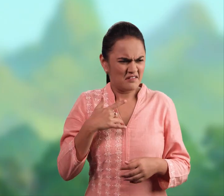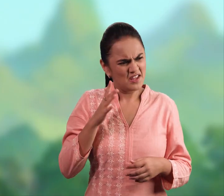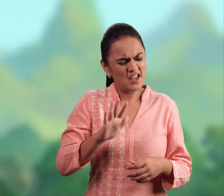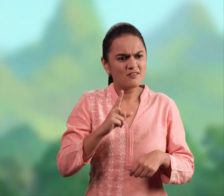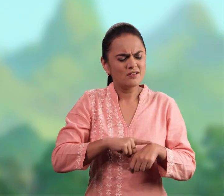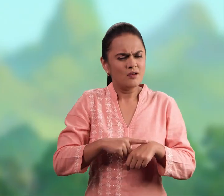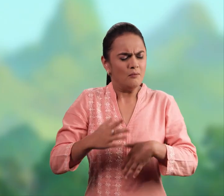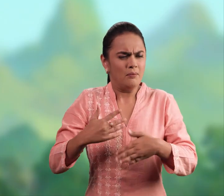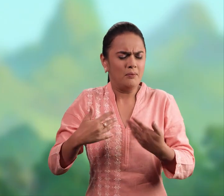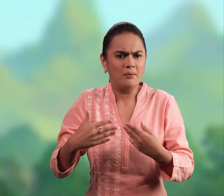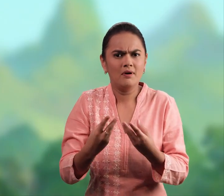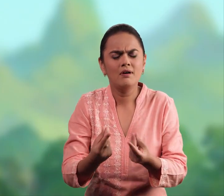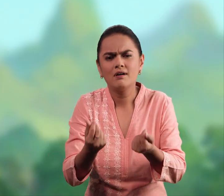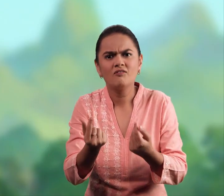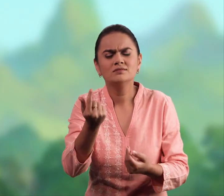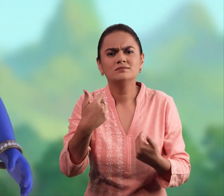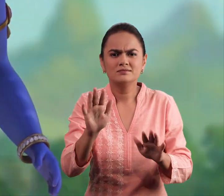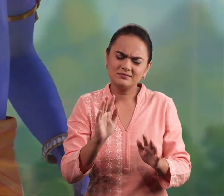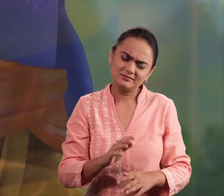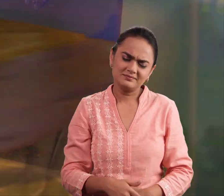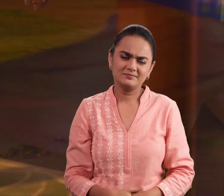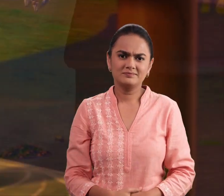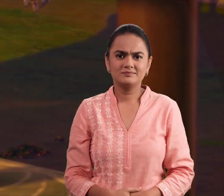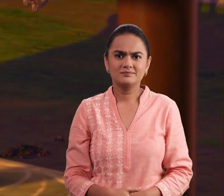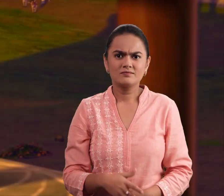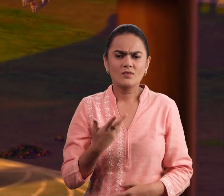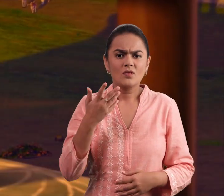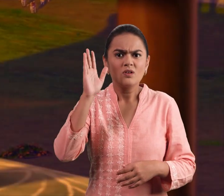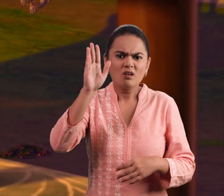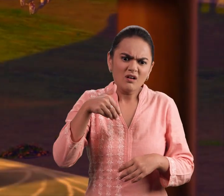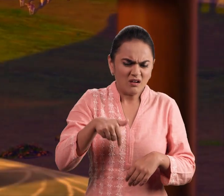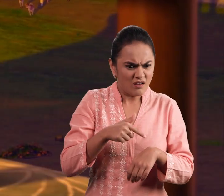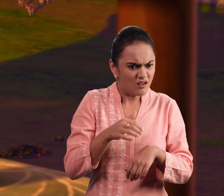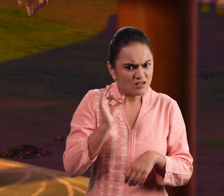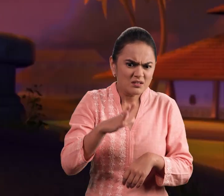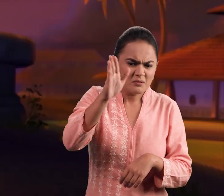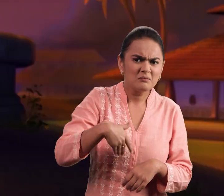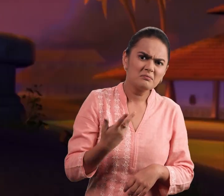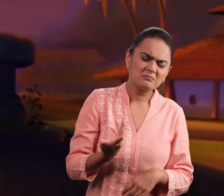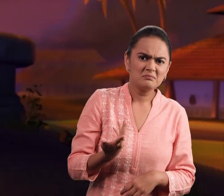जाता है कि समय का भान ही नहीं रहता। अब तक तो आ जाना चाहिए था।